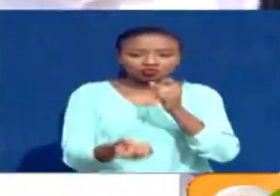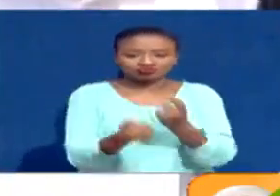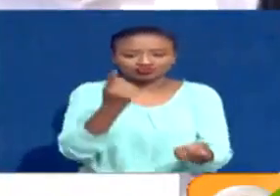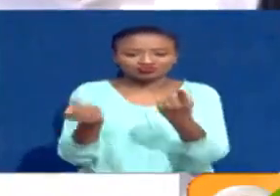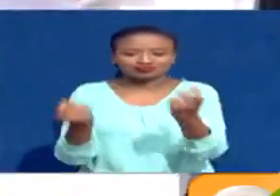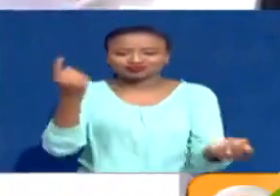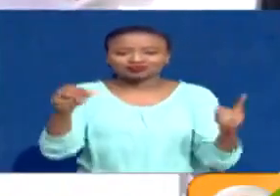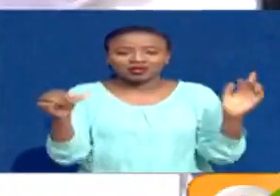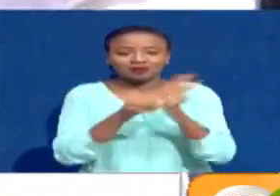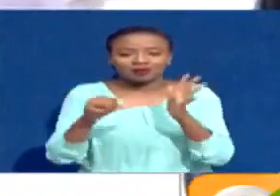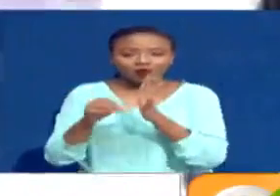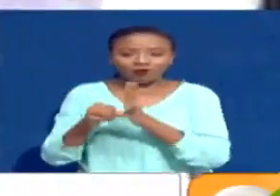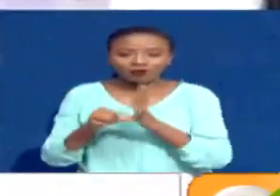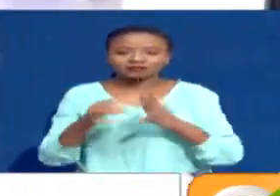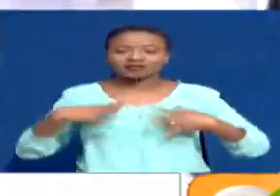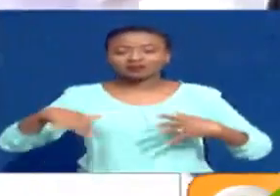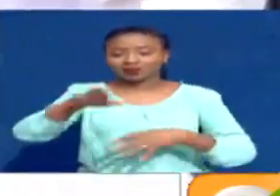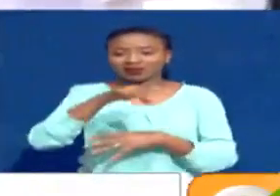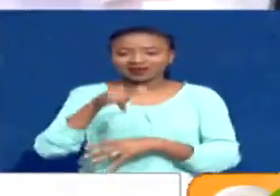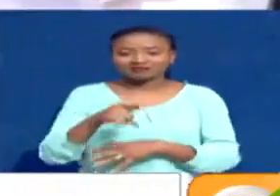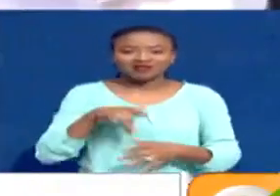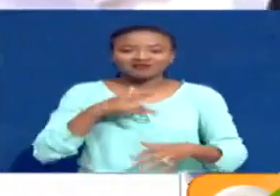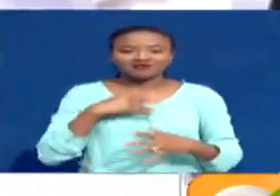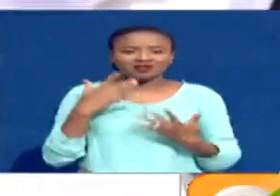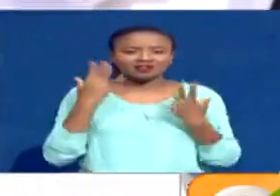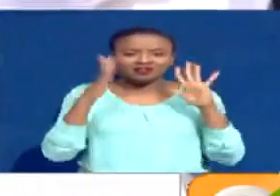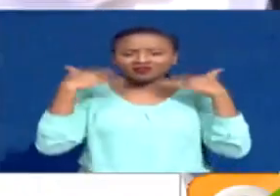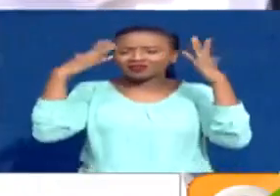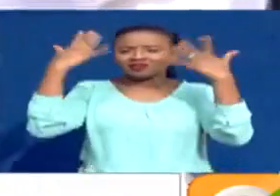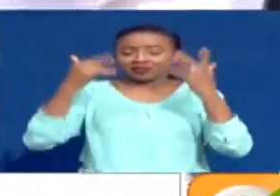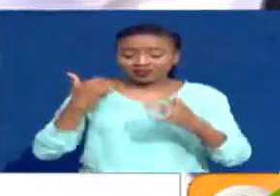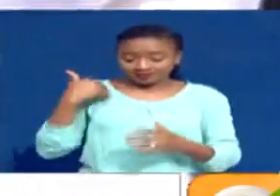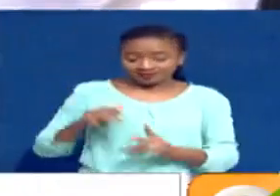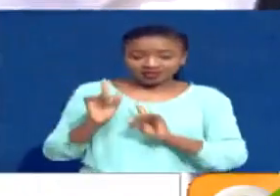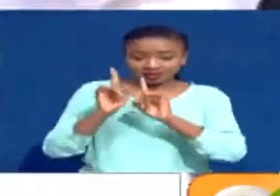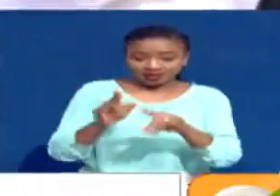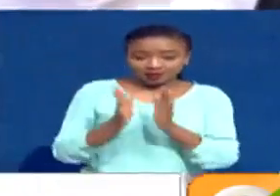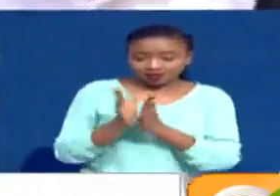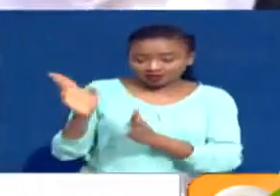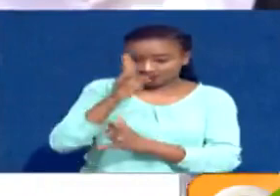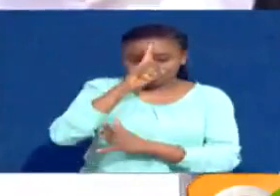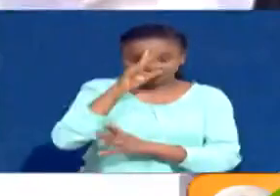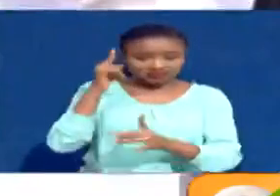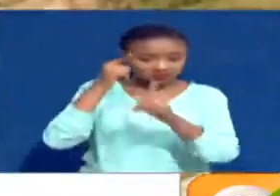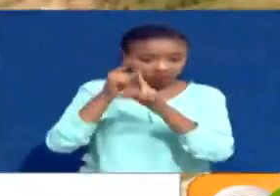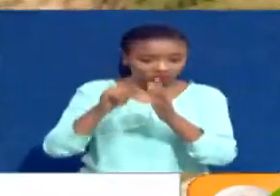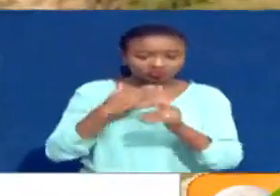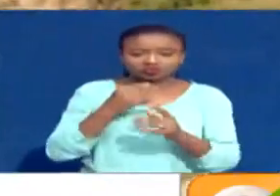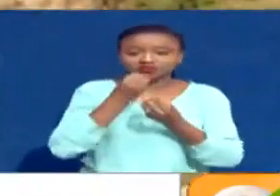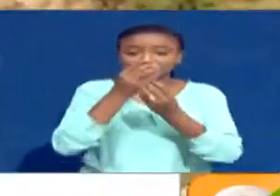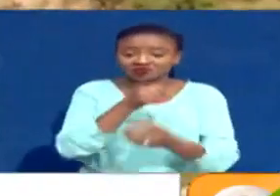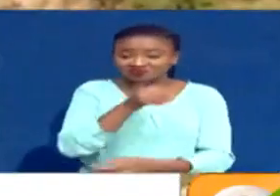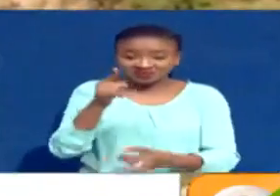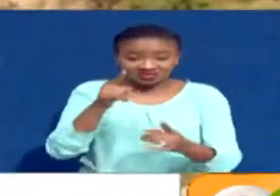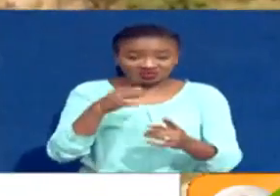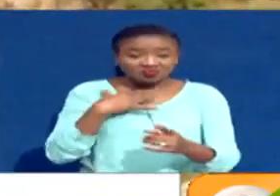our people. I came here physically and personally with the Inspector General to say this. It will not happen.